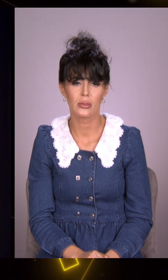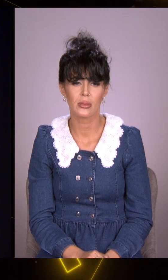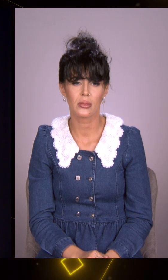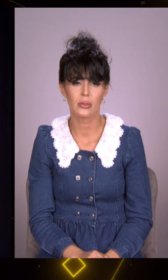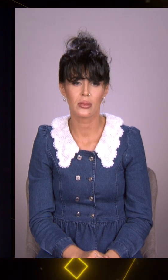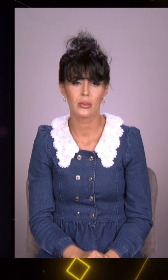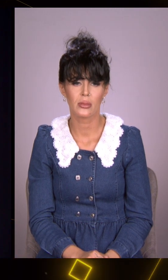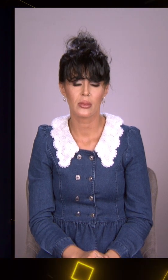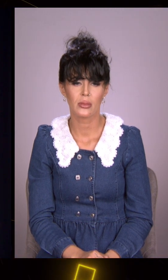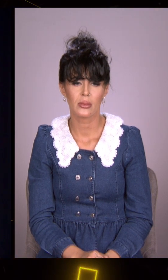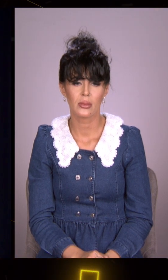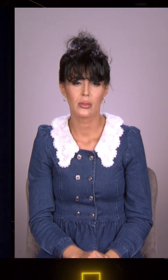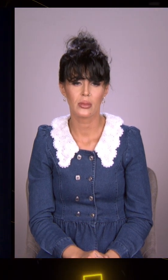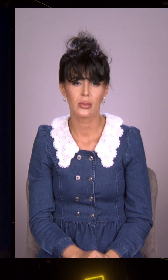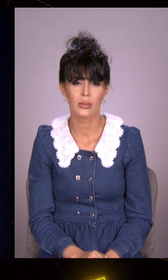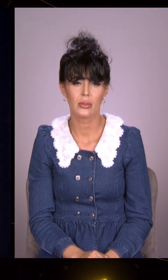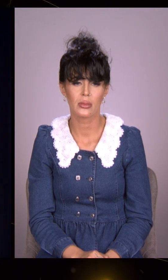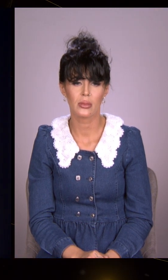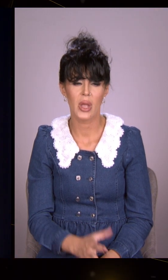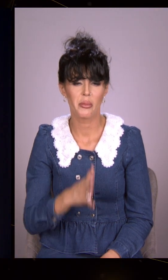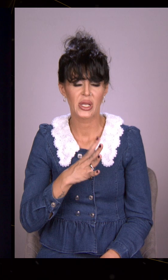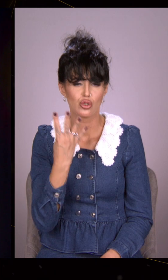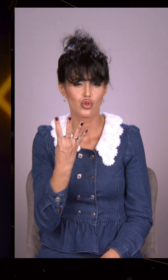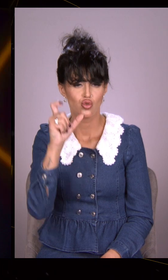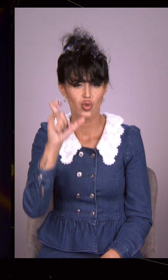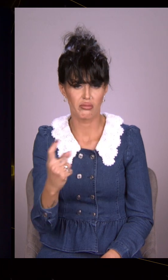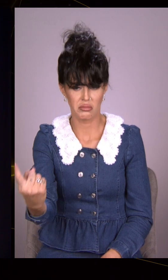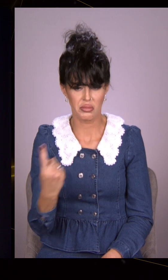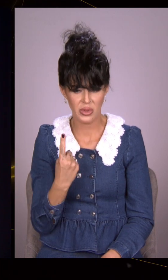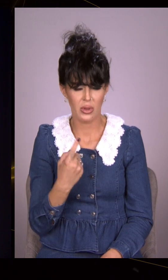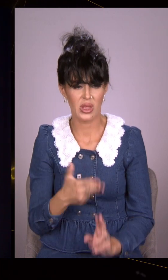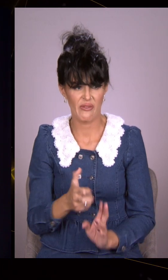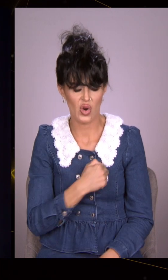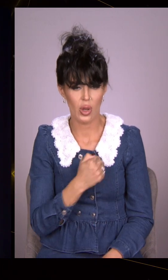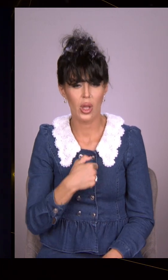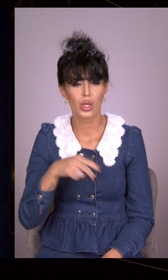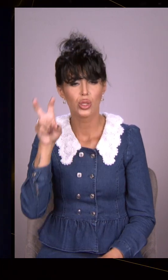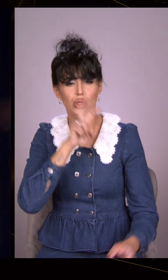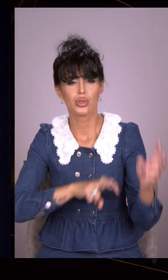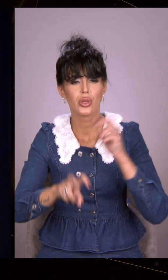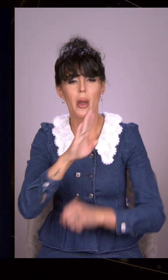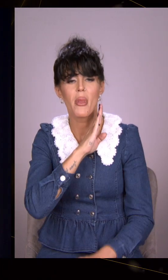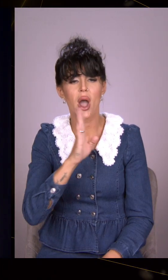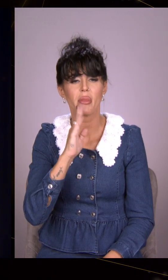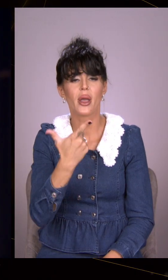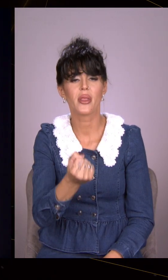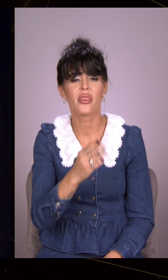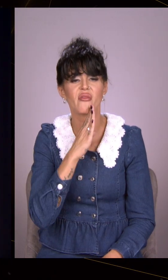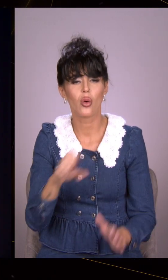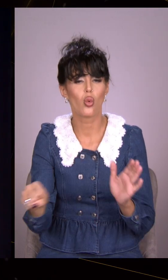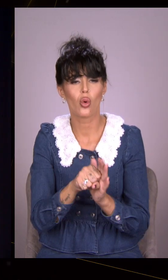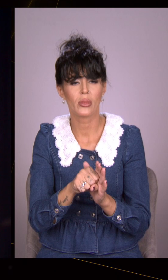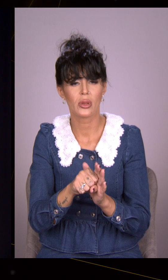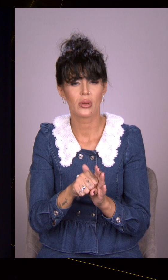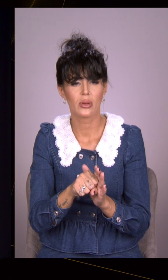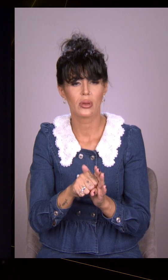Саме головне, їх четверо було. Головний каже, ми шукаємо маму вбитої дівчинки.